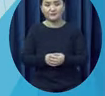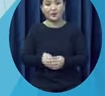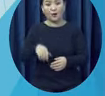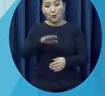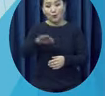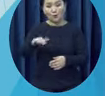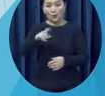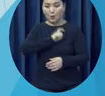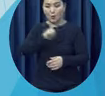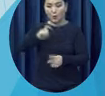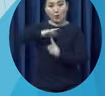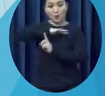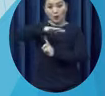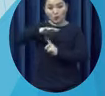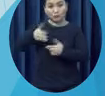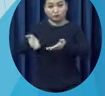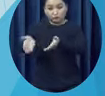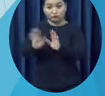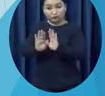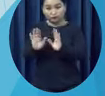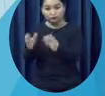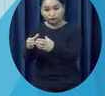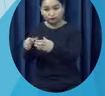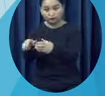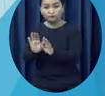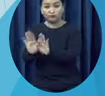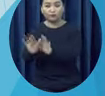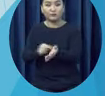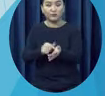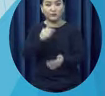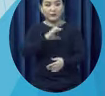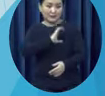ойрын зайг нь өгөх хэрэгтэй. Энэ хувийн орон зай гэдэг нь болохоор сэтгэл зүй,